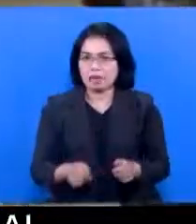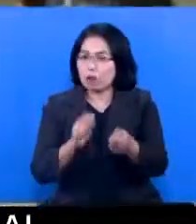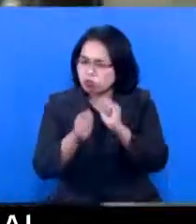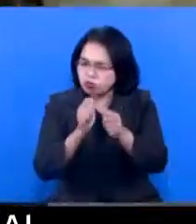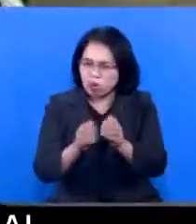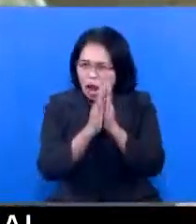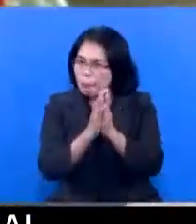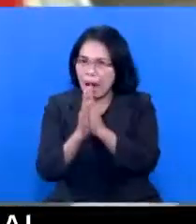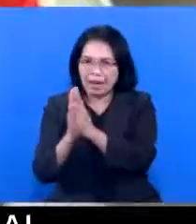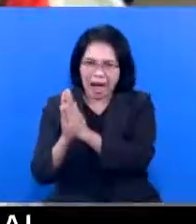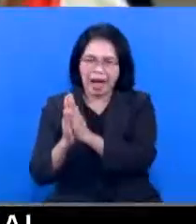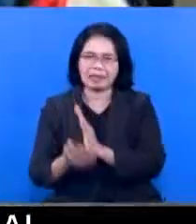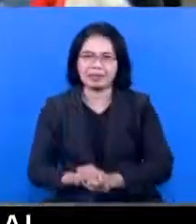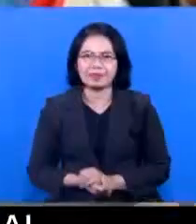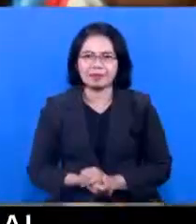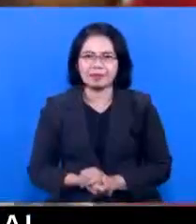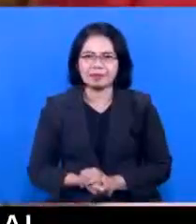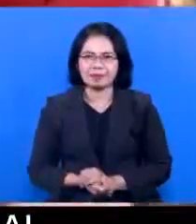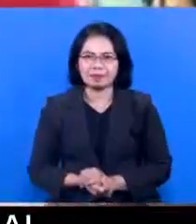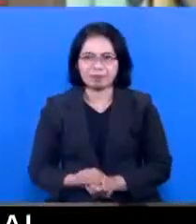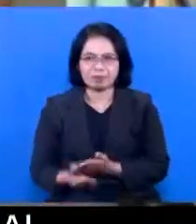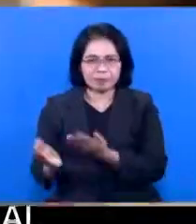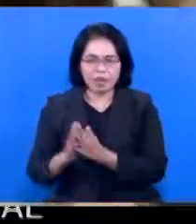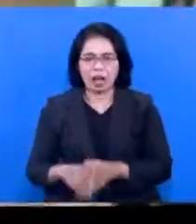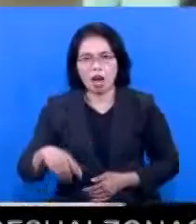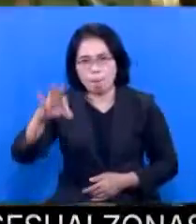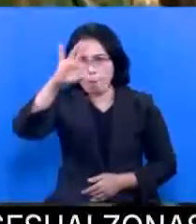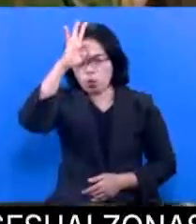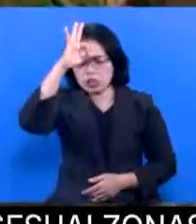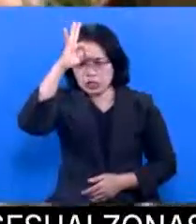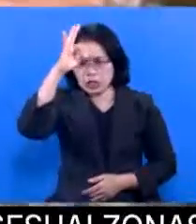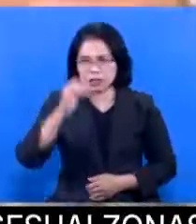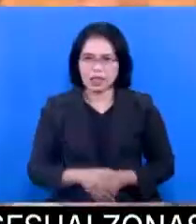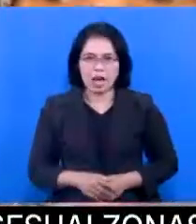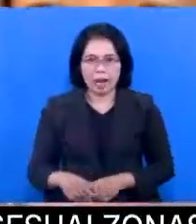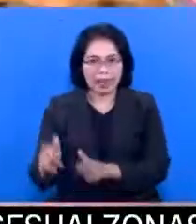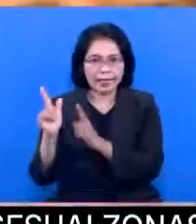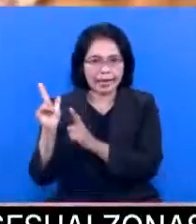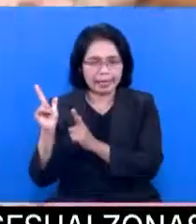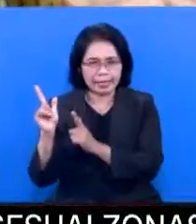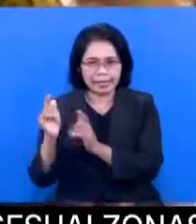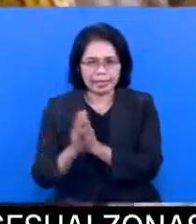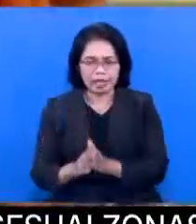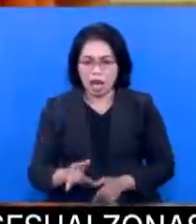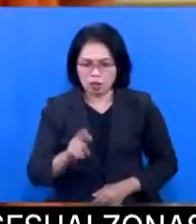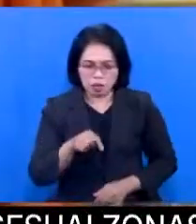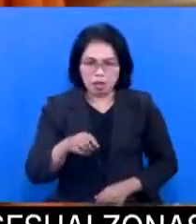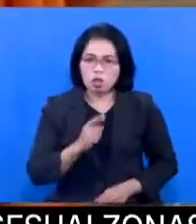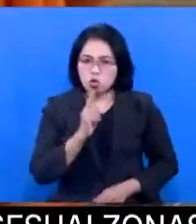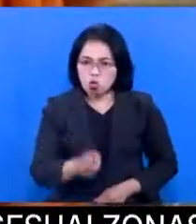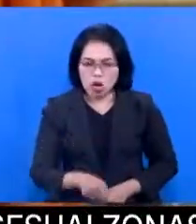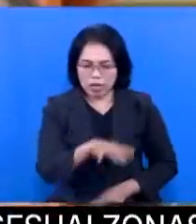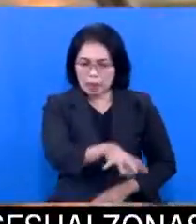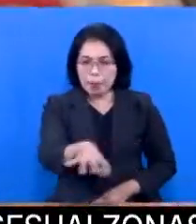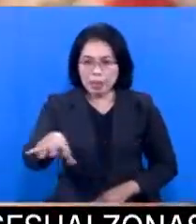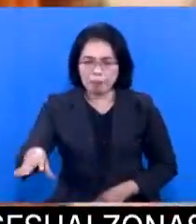gabungan, Satpol PP, Polisi, dan TNI diturunkan untuk mengantisipasi kerumunan, termasuk sistem buka-tutup pintu masuk untuk membatasi banyaknya pengunjung